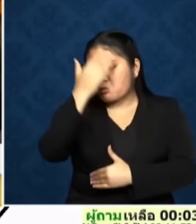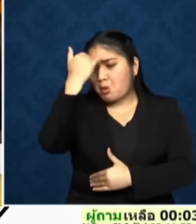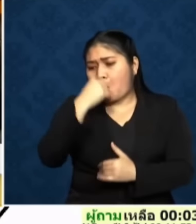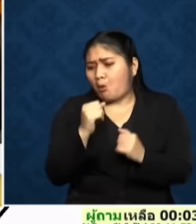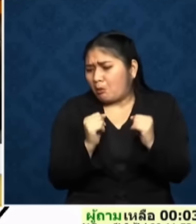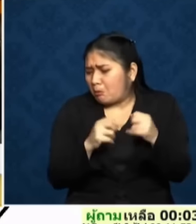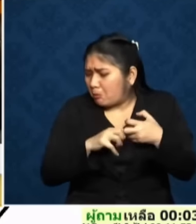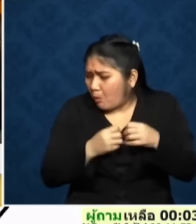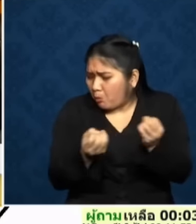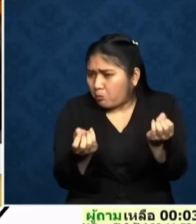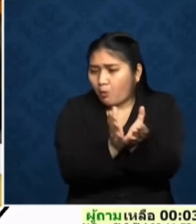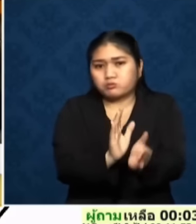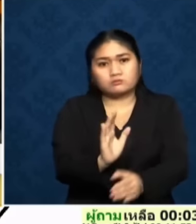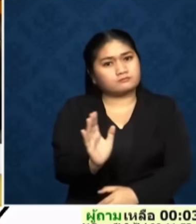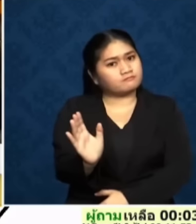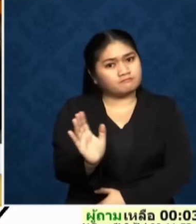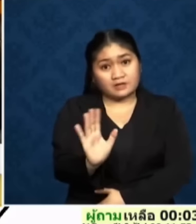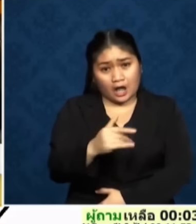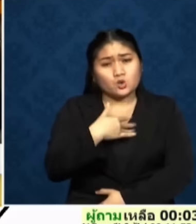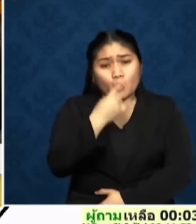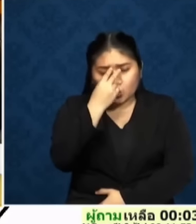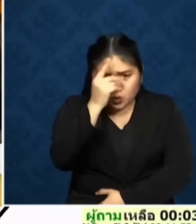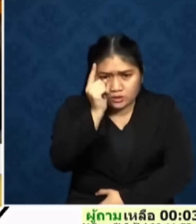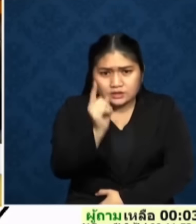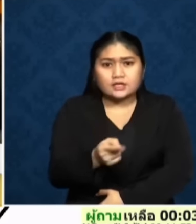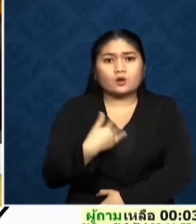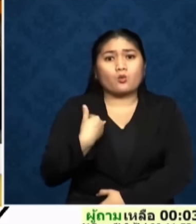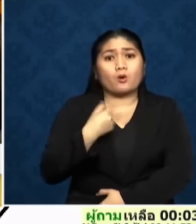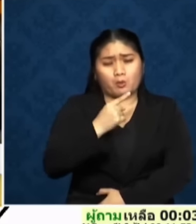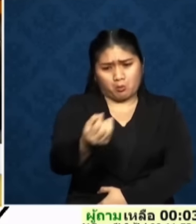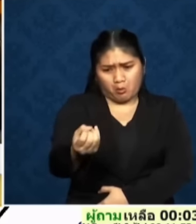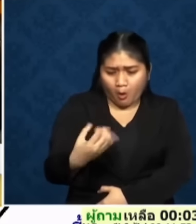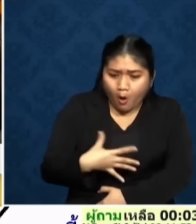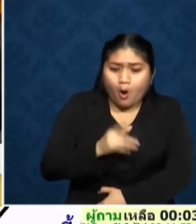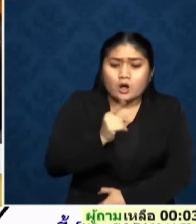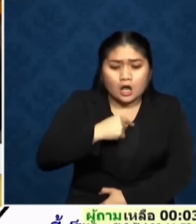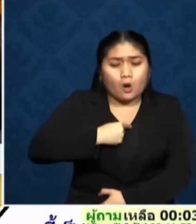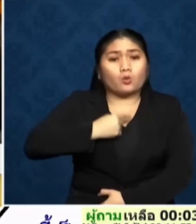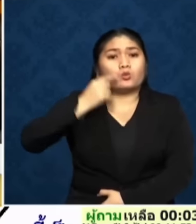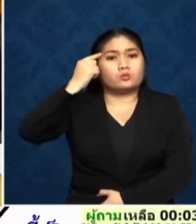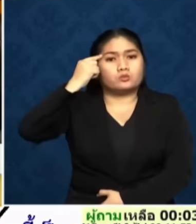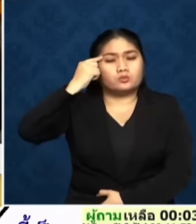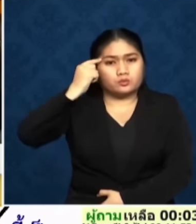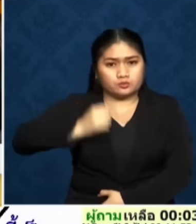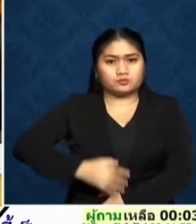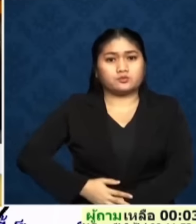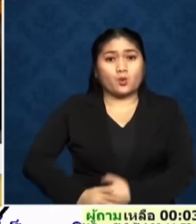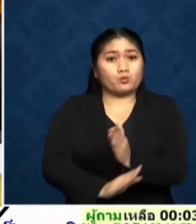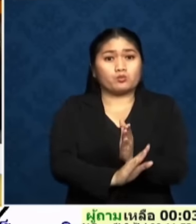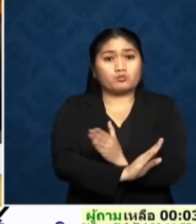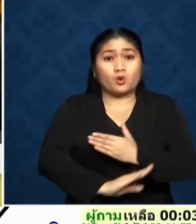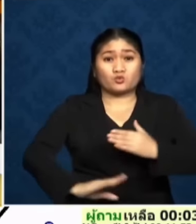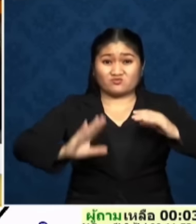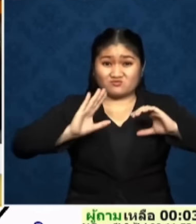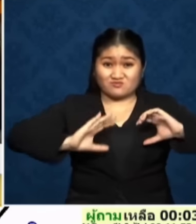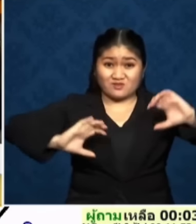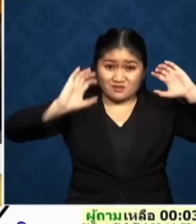หาแต่ท่านต้องดูความจริงฮะความเป็นจริงมันบอกเรามาทุกครั้งก่อนตั้งรัฐบาลนี้ก็เห็น